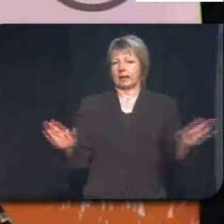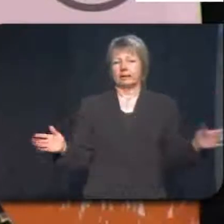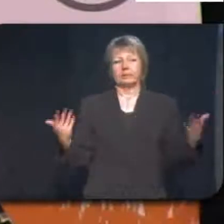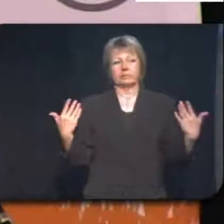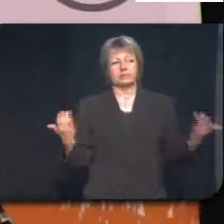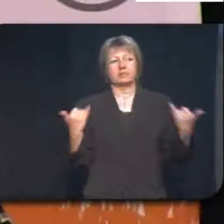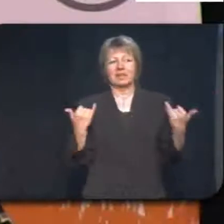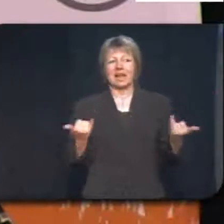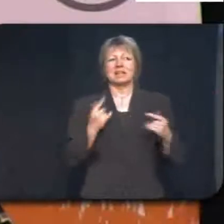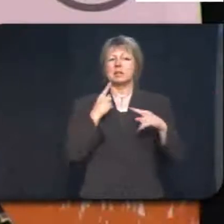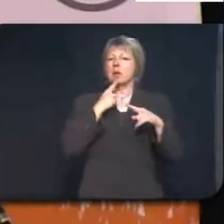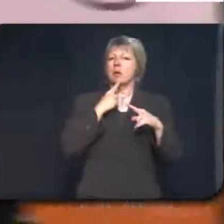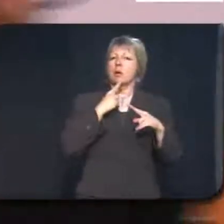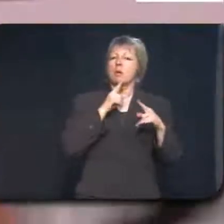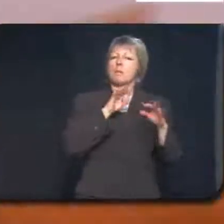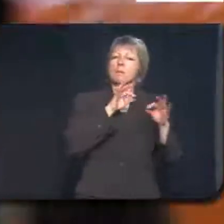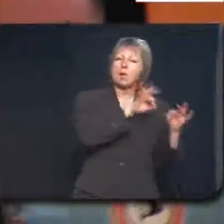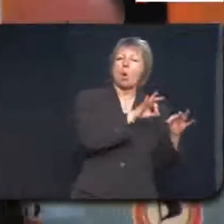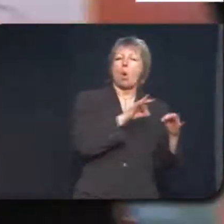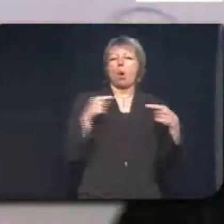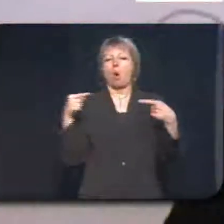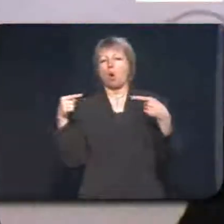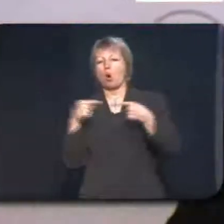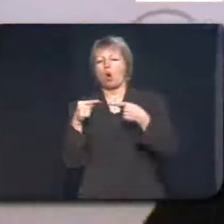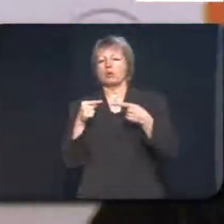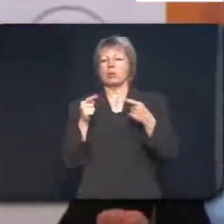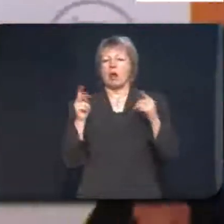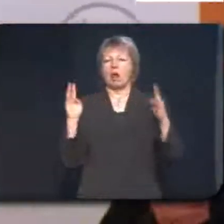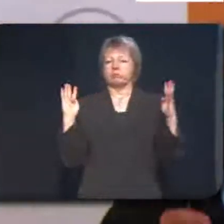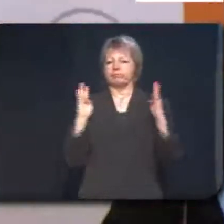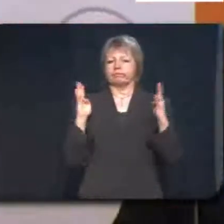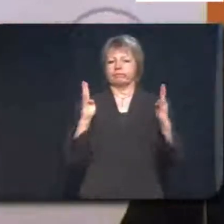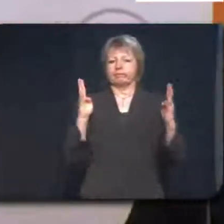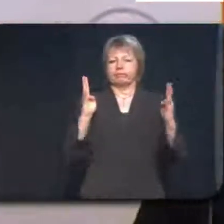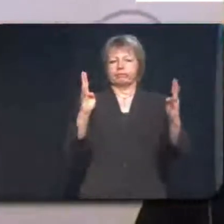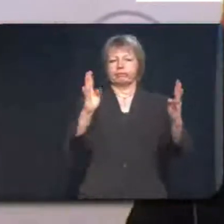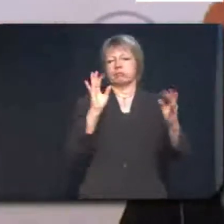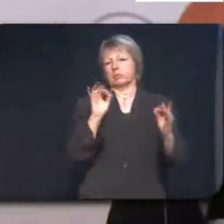euch jetzt in die Pro contra Schlangen ein wenn ihr euch zu dem Antrag äußern wollt